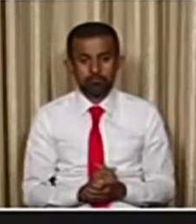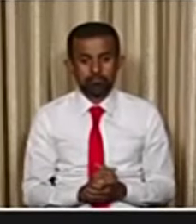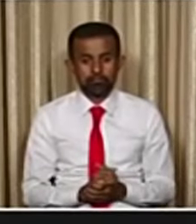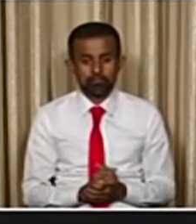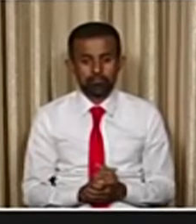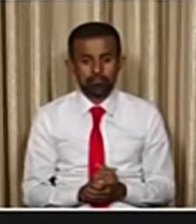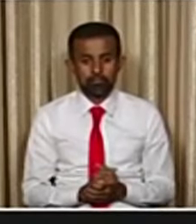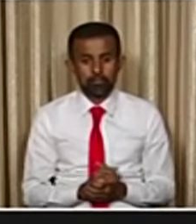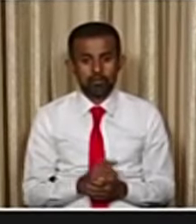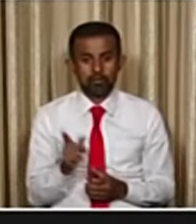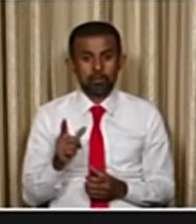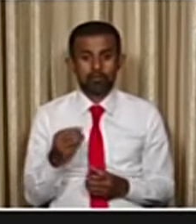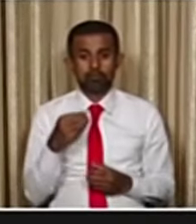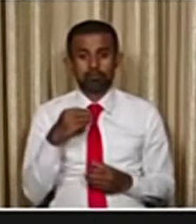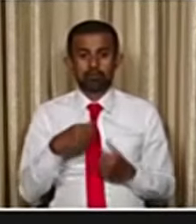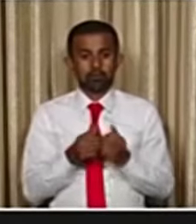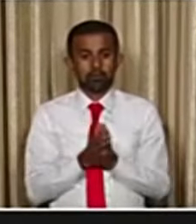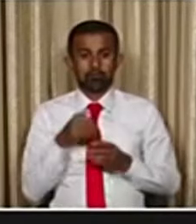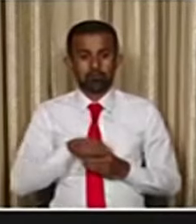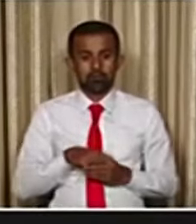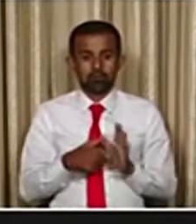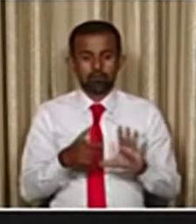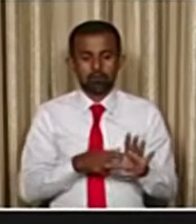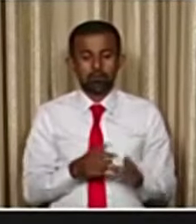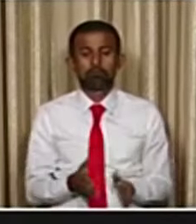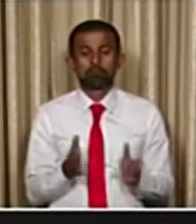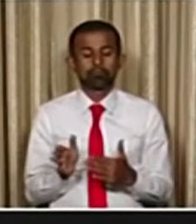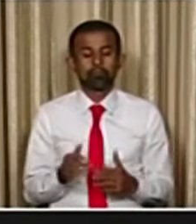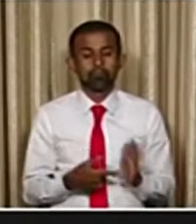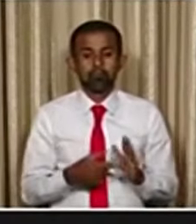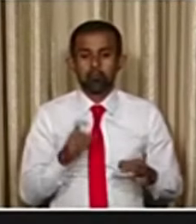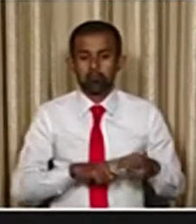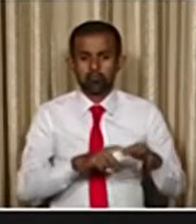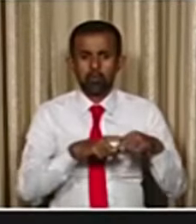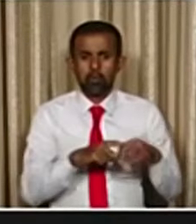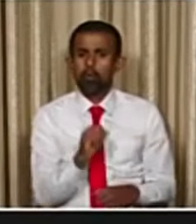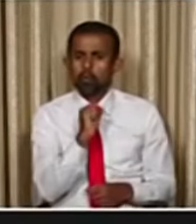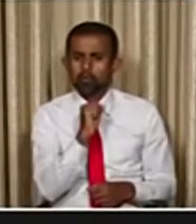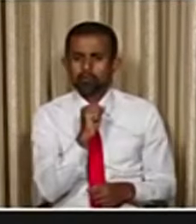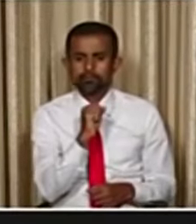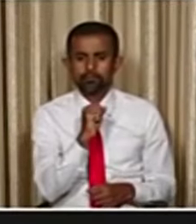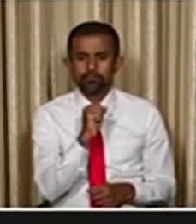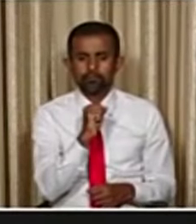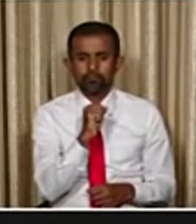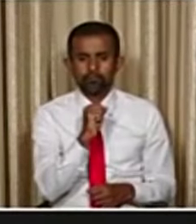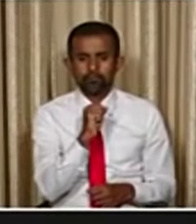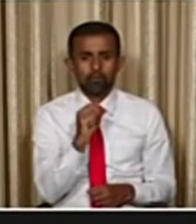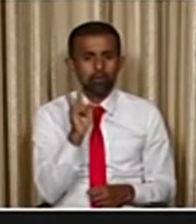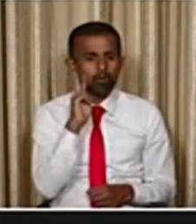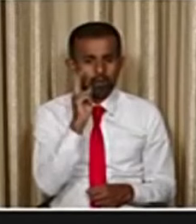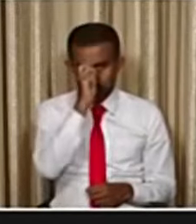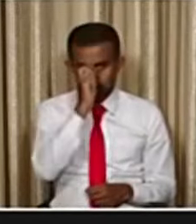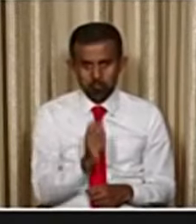දැන් එතුමා එක එතුමා ගොඩට දා ගන්න හදනවා. හැබැයි ඊළඟ ප්‍රශ්නේ මම අහන්නේ එතකොට කොහොමද දැන් මේ රණල්